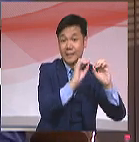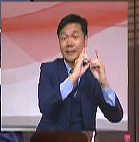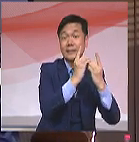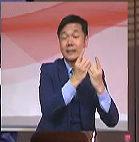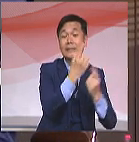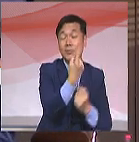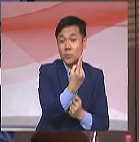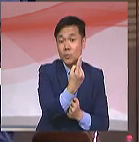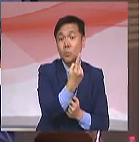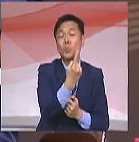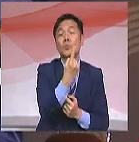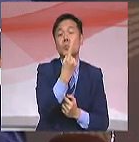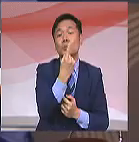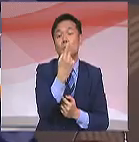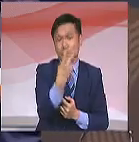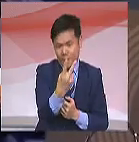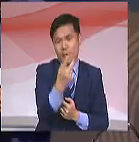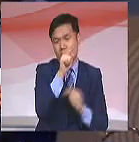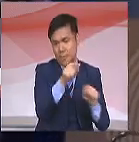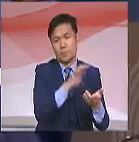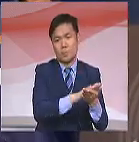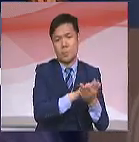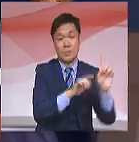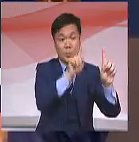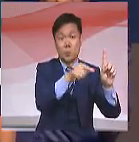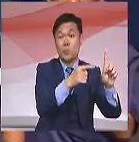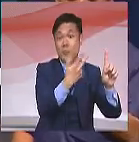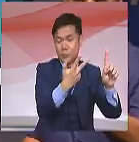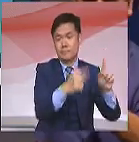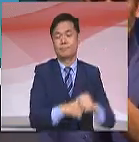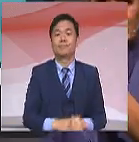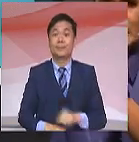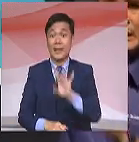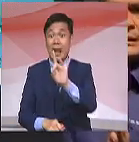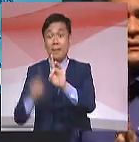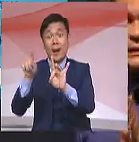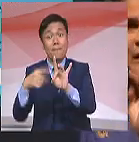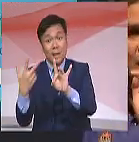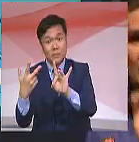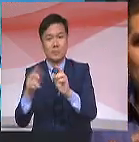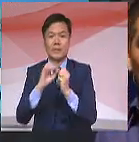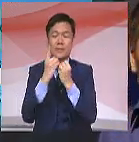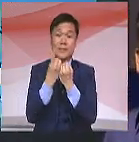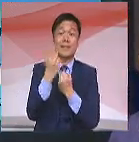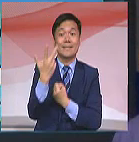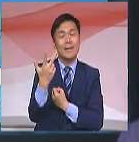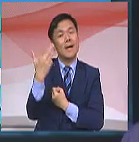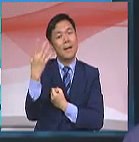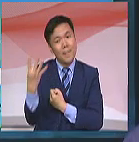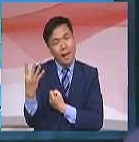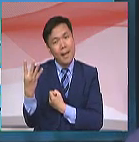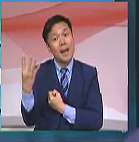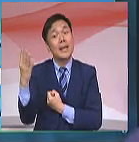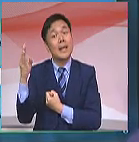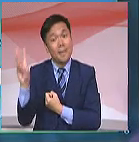darjah 1 dan darjah 2. Pada 8 Mac, murid darjah 3, darjah 4, darjah 5